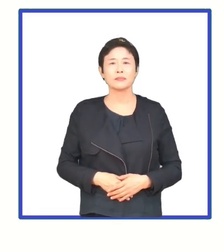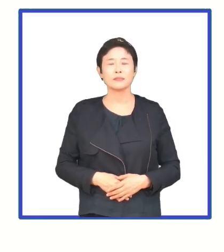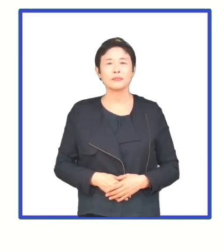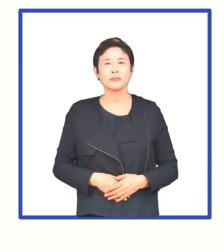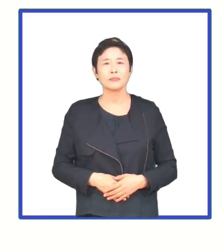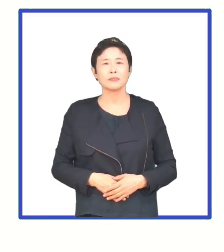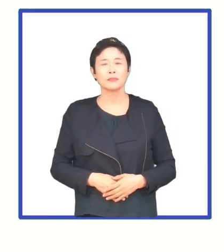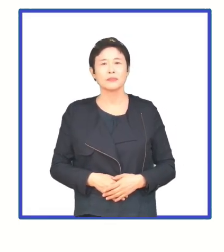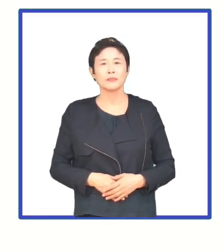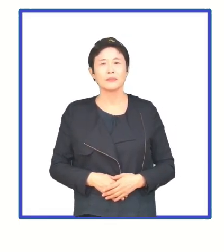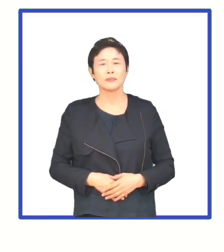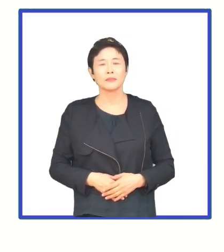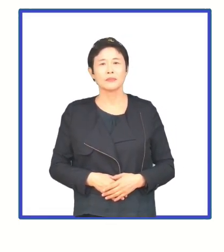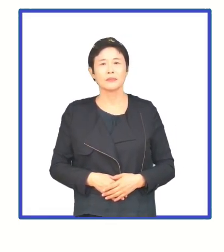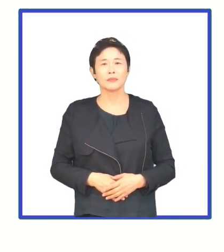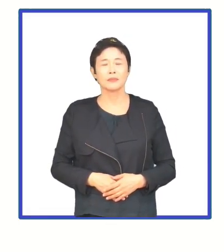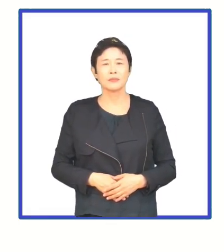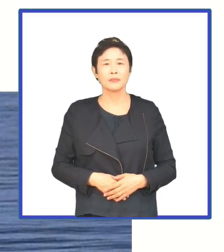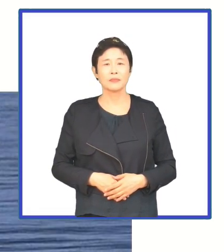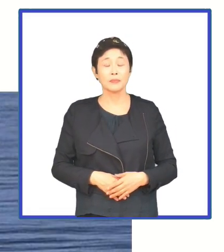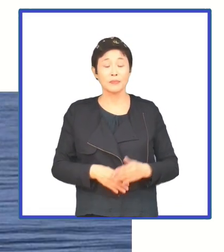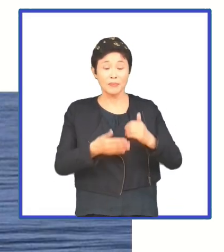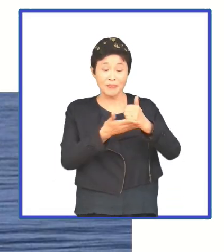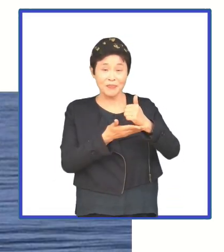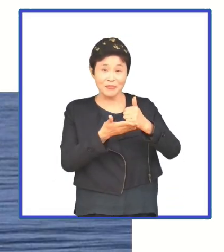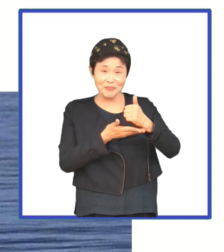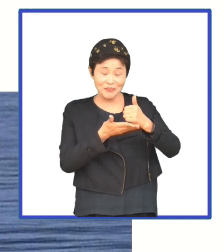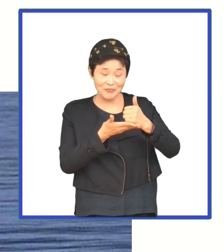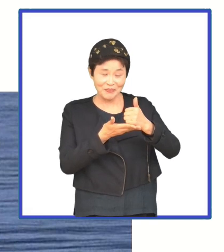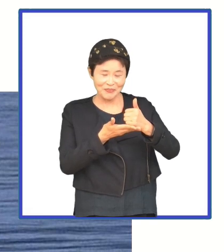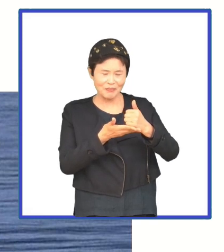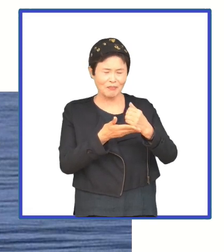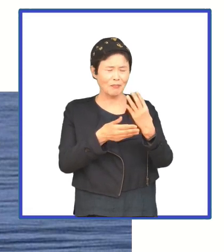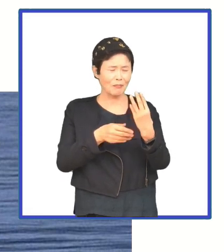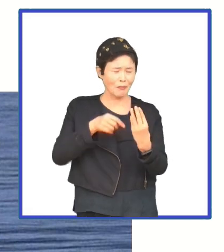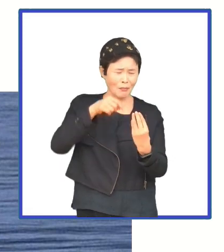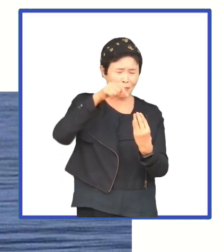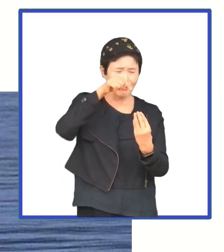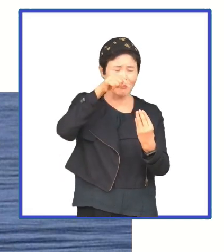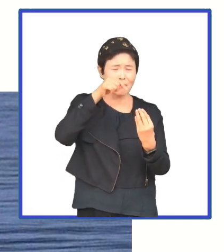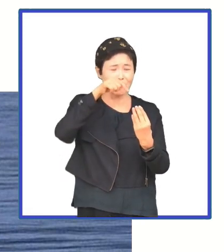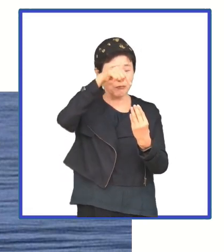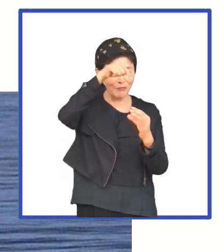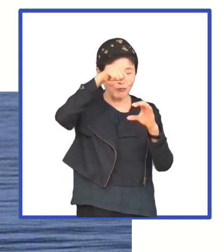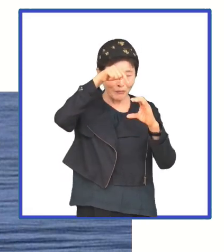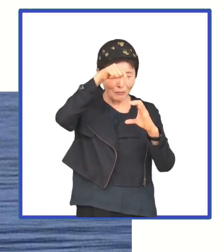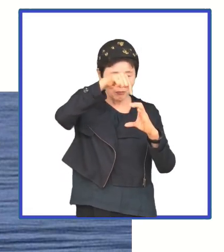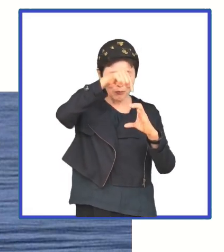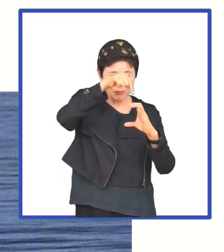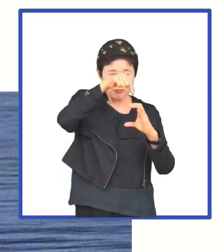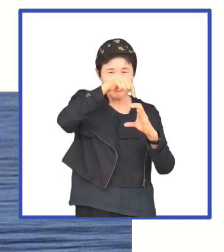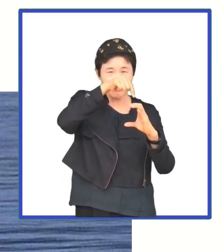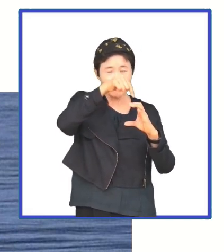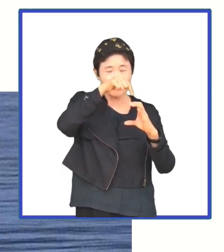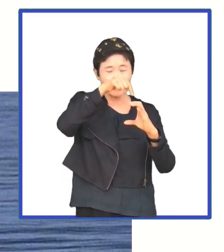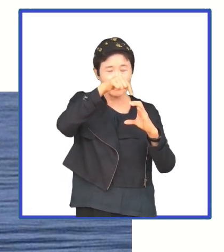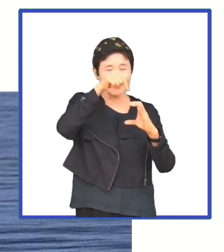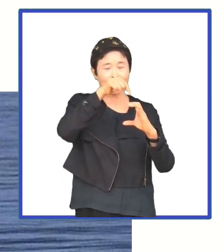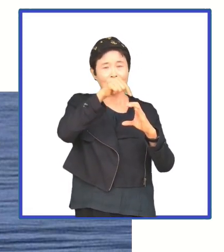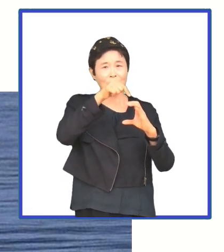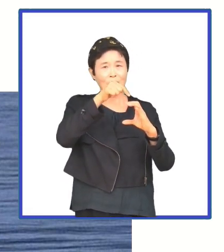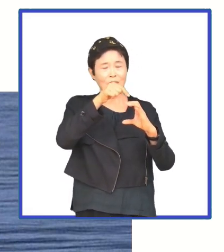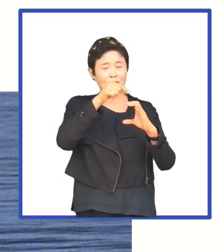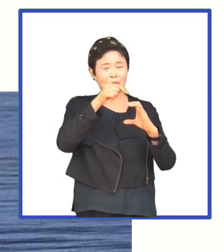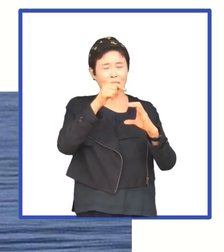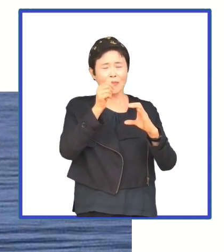마지막으로는 우리 친구들 사진만 봐도 잘 알 수 있겠죠. 북극으로 떠나볼 거예요. 사진 속에 있는 북극곰의